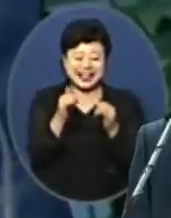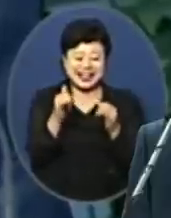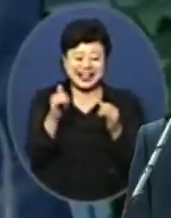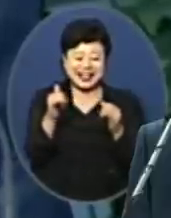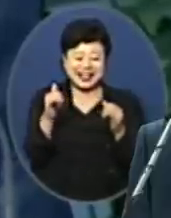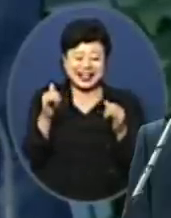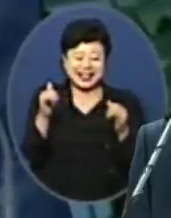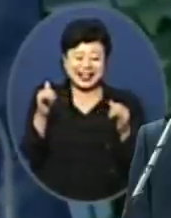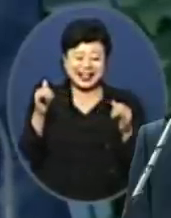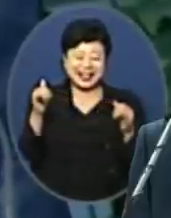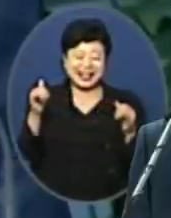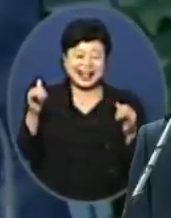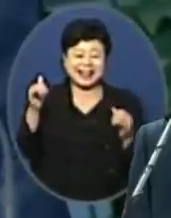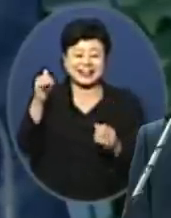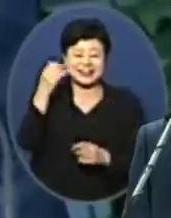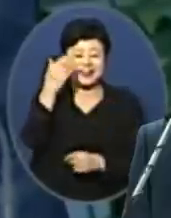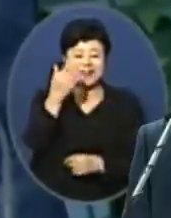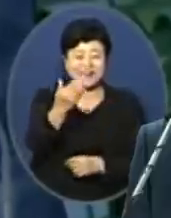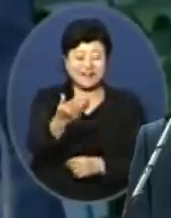사랑하는 자.